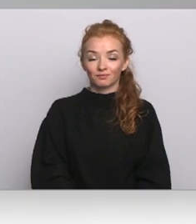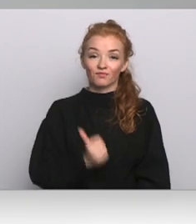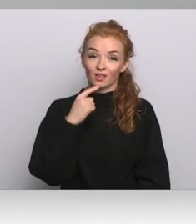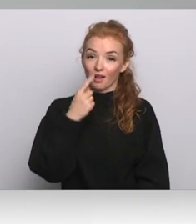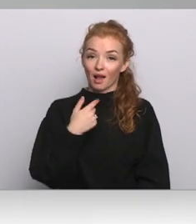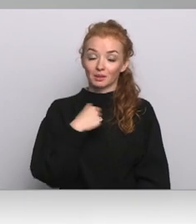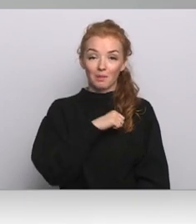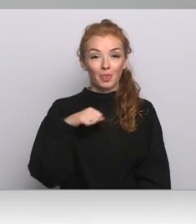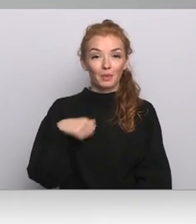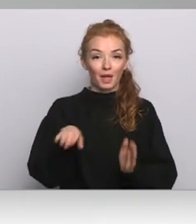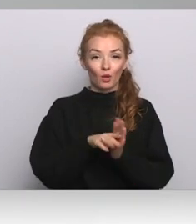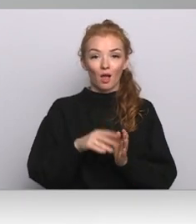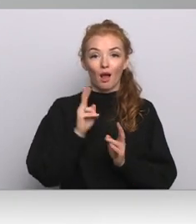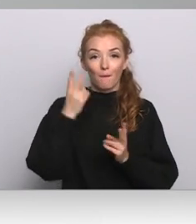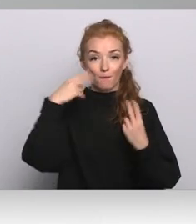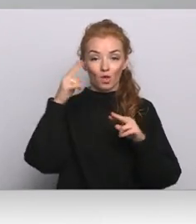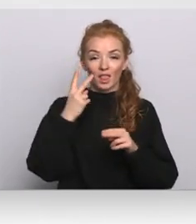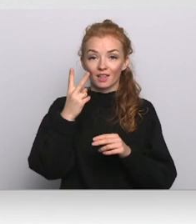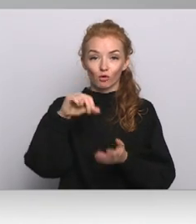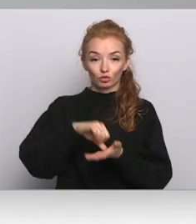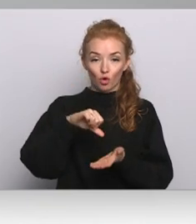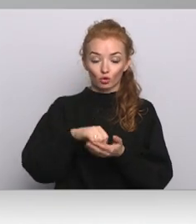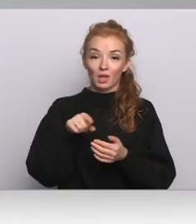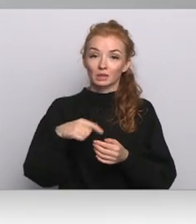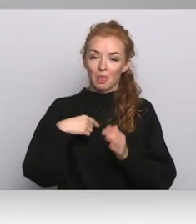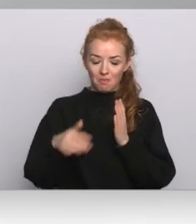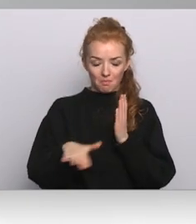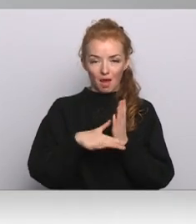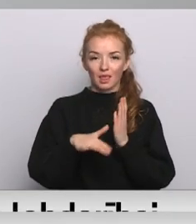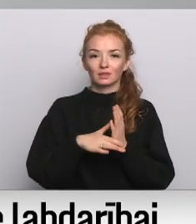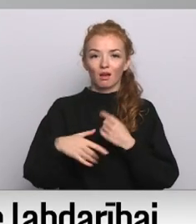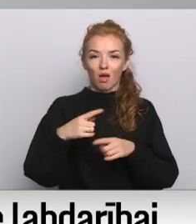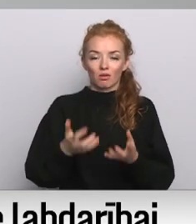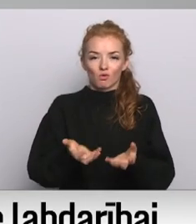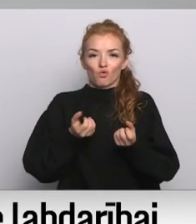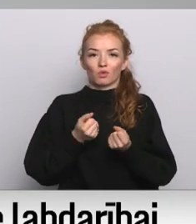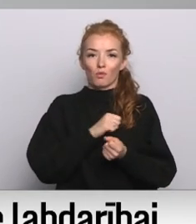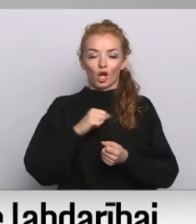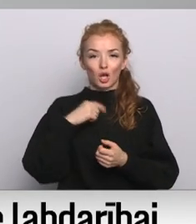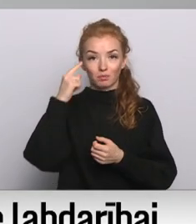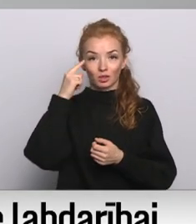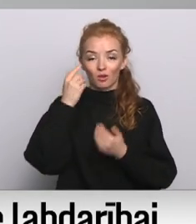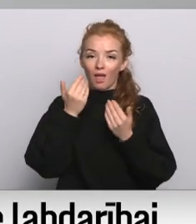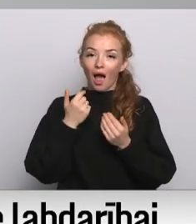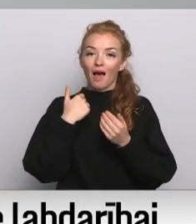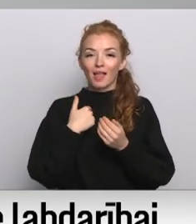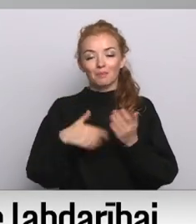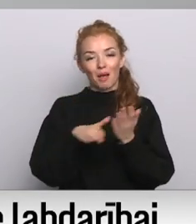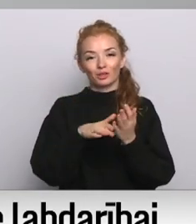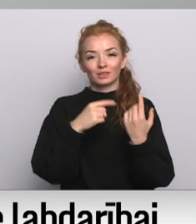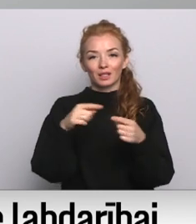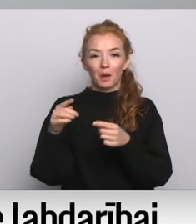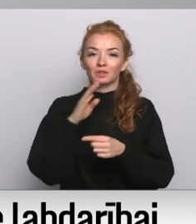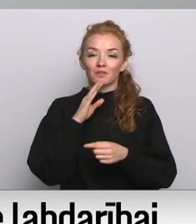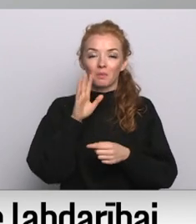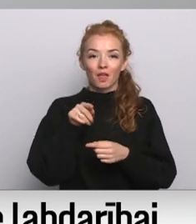Pati piedalījos kā modeli divos šovos, kas man palīdzēja pēc vēža diagnozes atgūt pašapziņu. Tagad aizkulisēs palīdzu citām sievietēm, lai